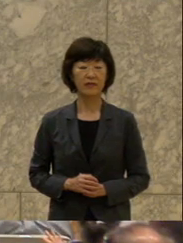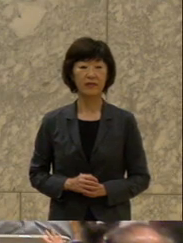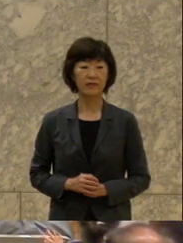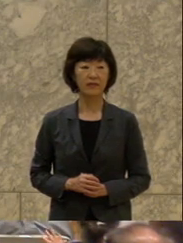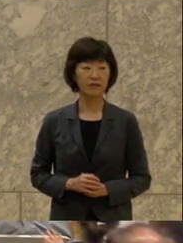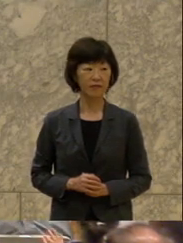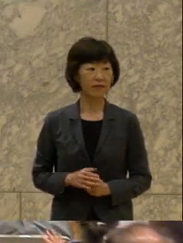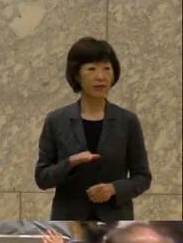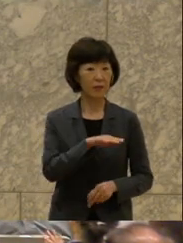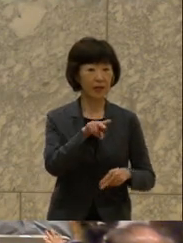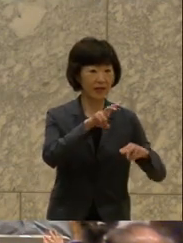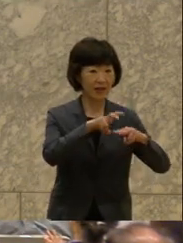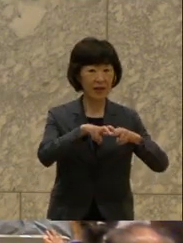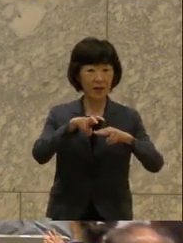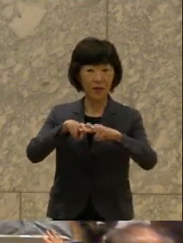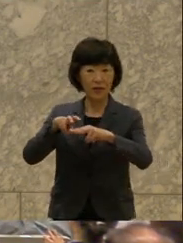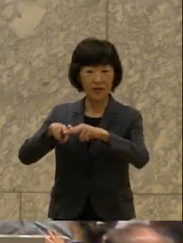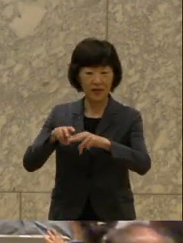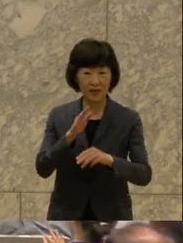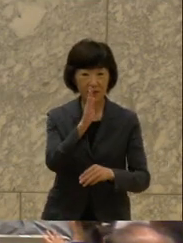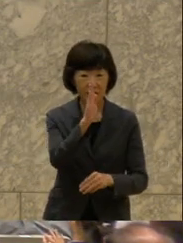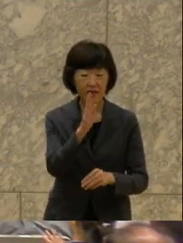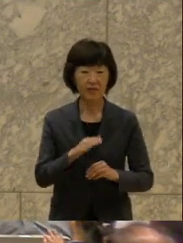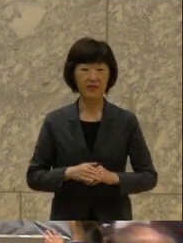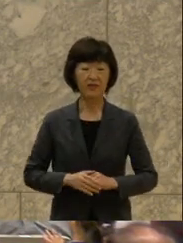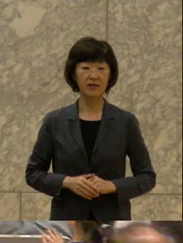どうぞお席におかけください